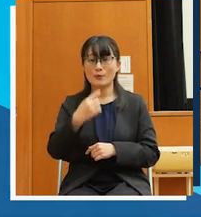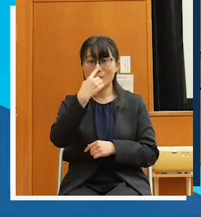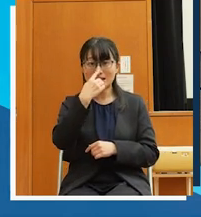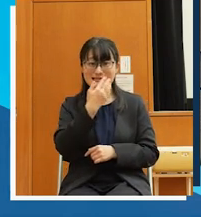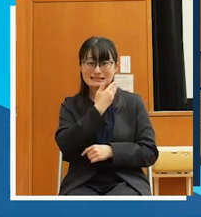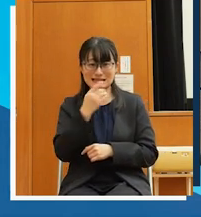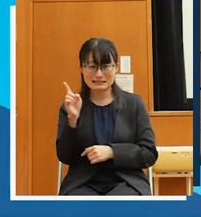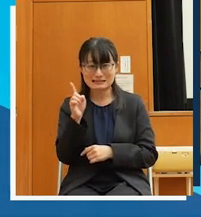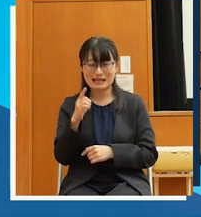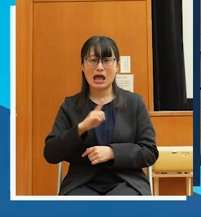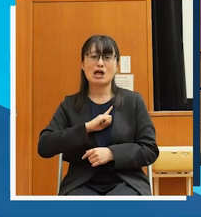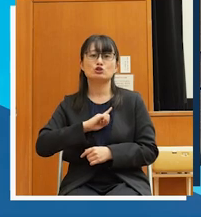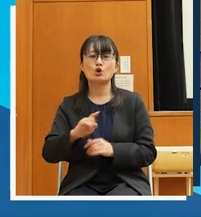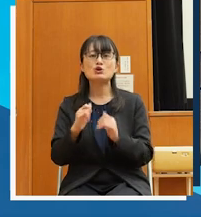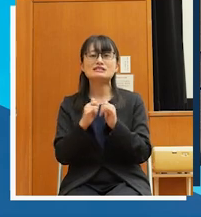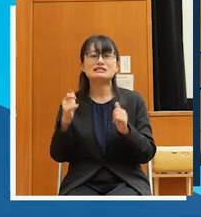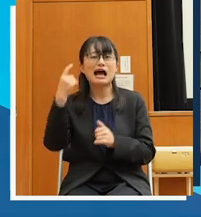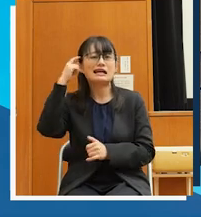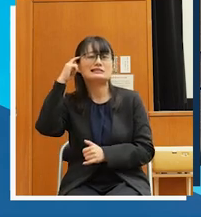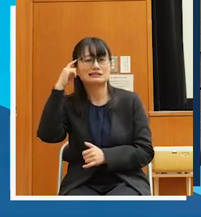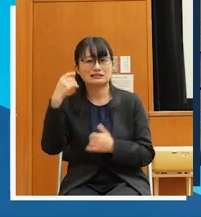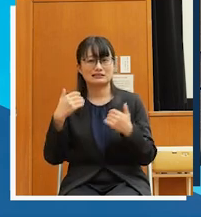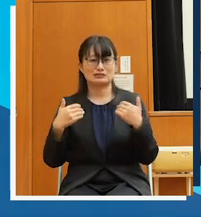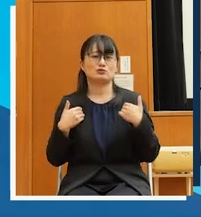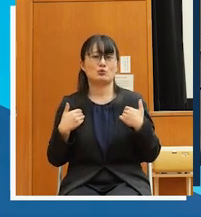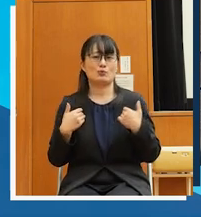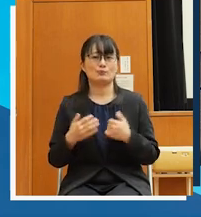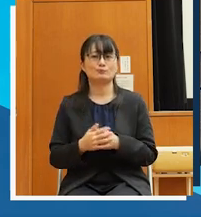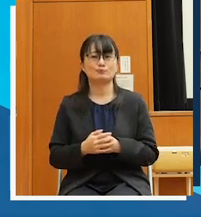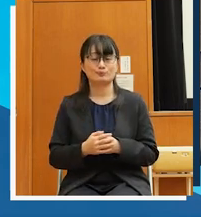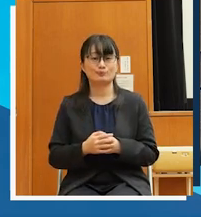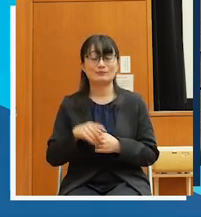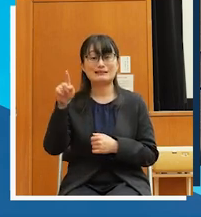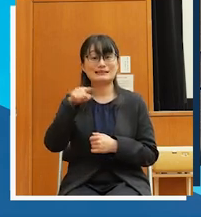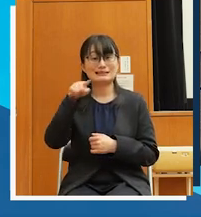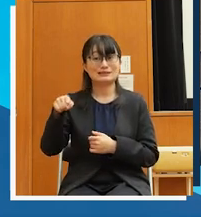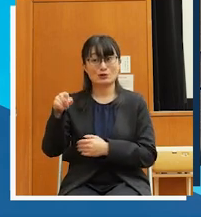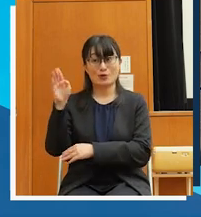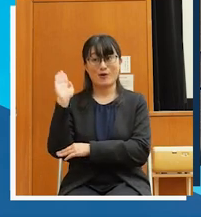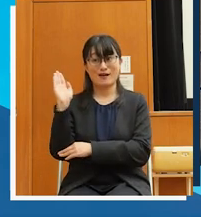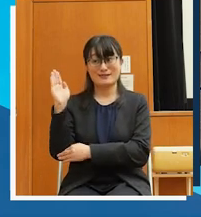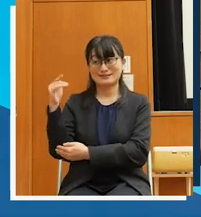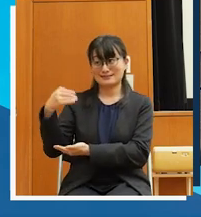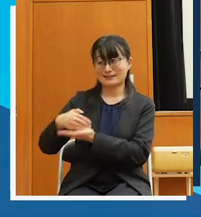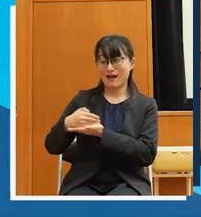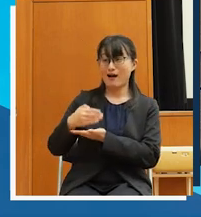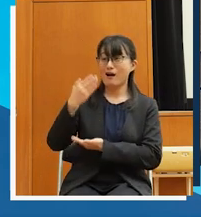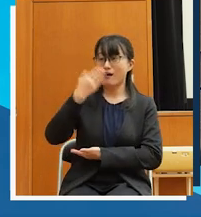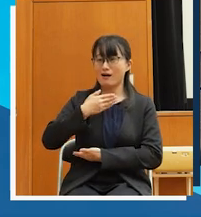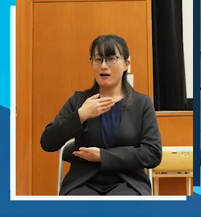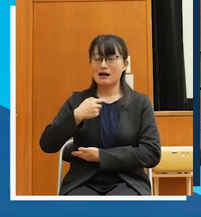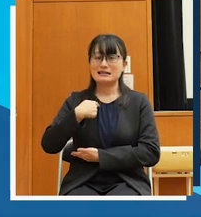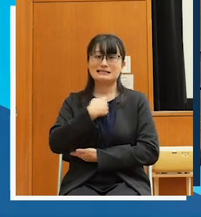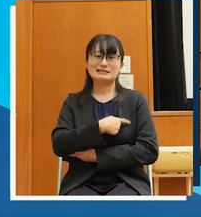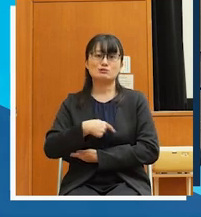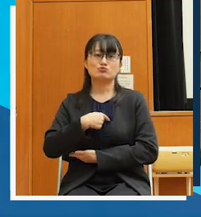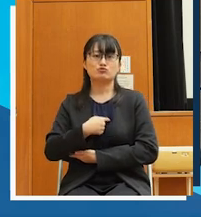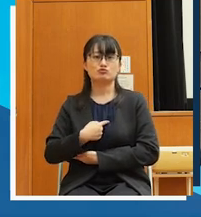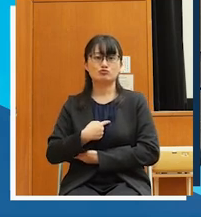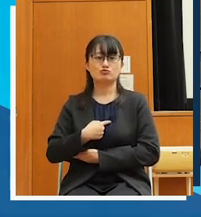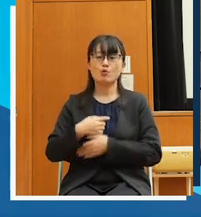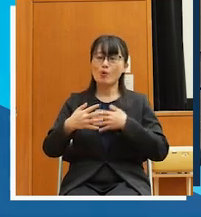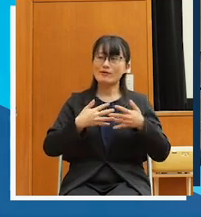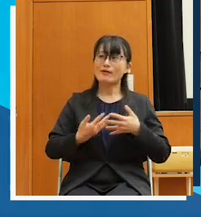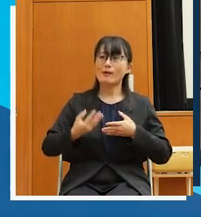はこうやって人の話を直接誰かの話を聞いたら少し自分ごになった気がしませんか直接その